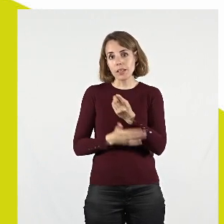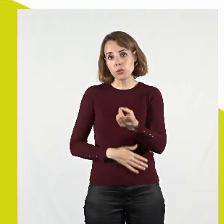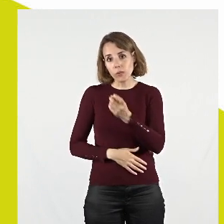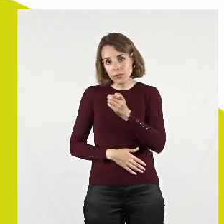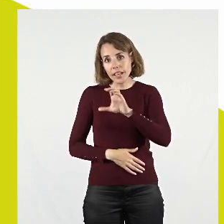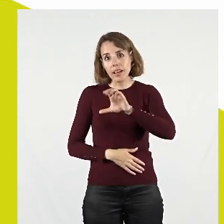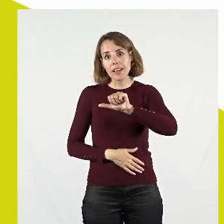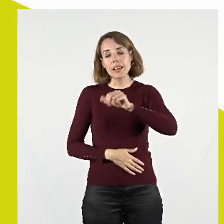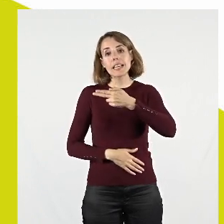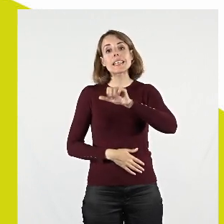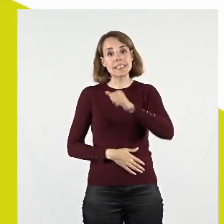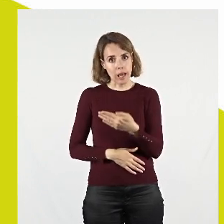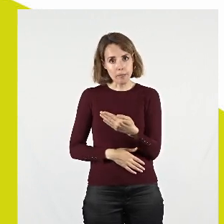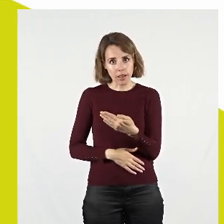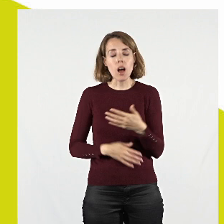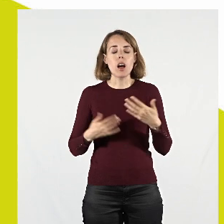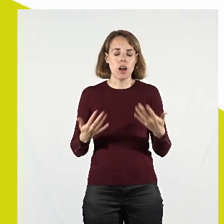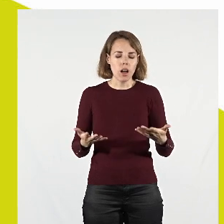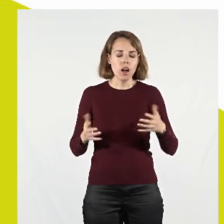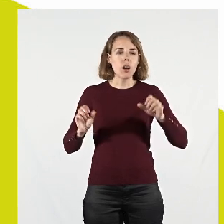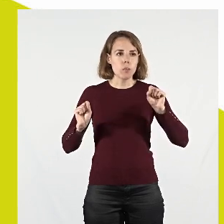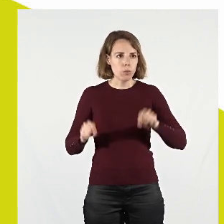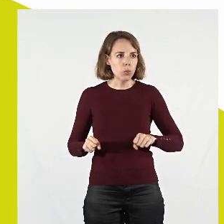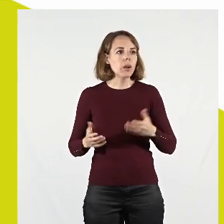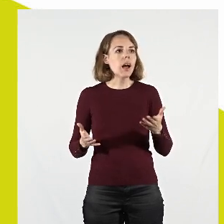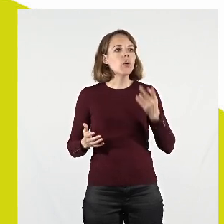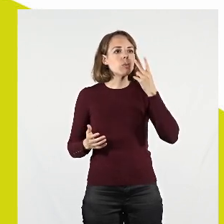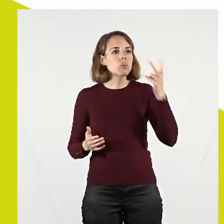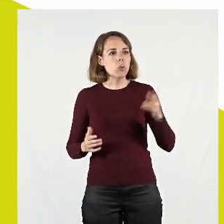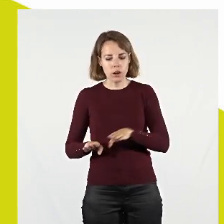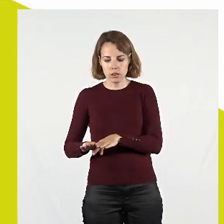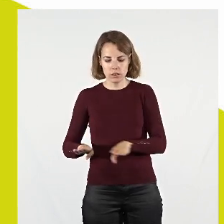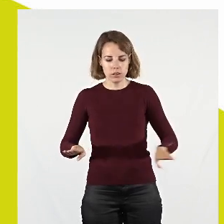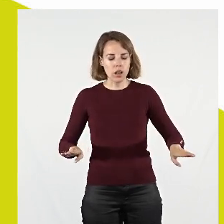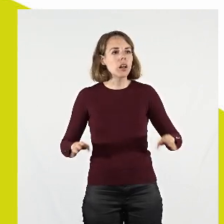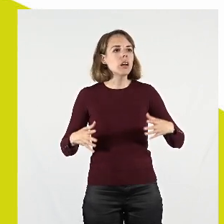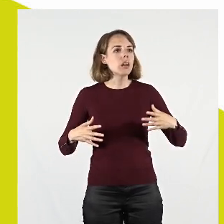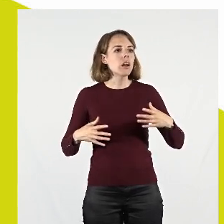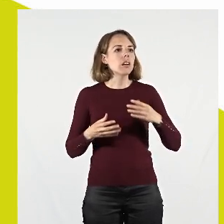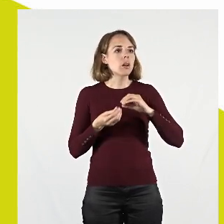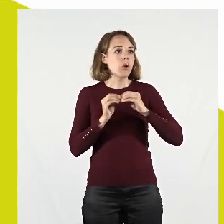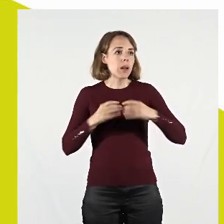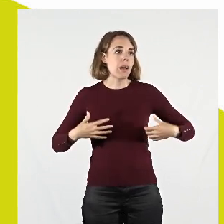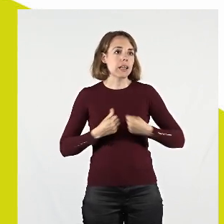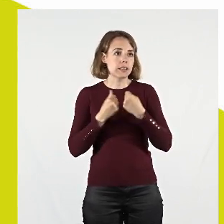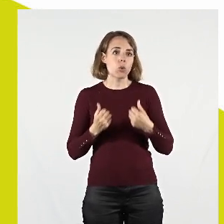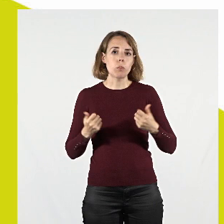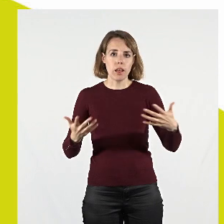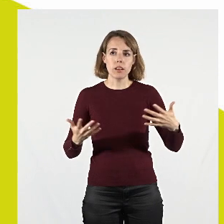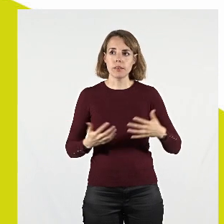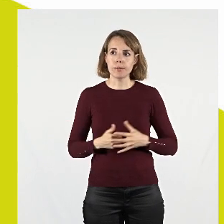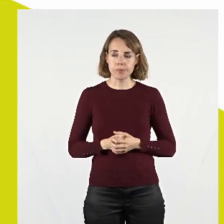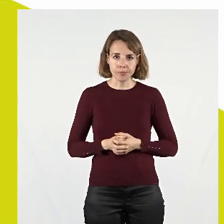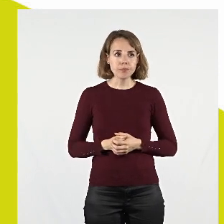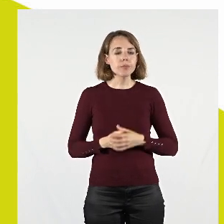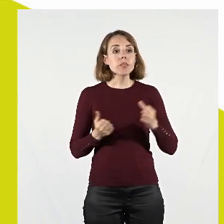voit avec sur la base horizontale le niveau de sinistralité, qui est un indice de fréquence, un nombre d'accidents de